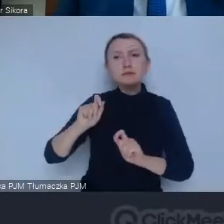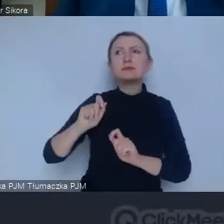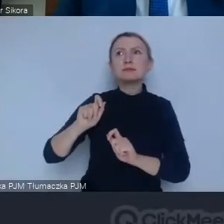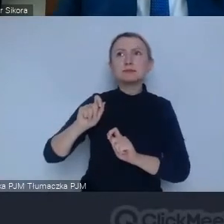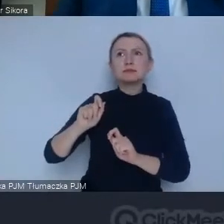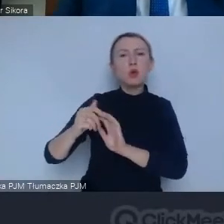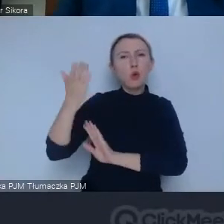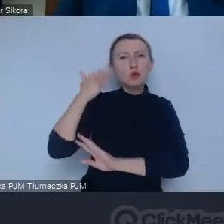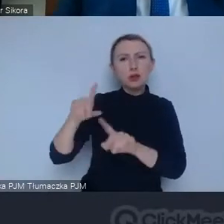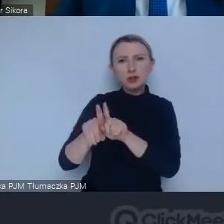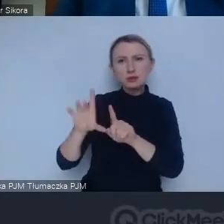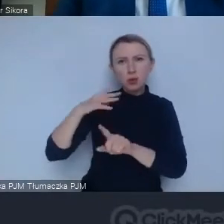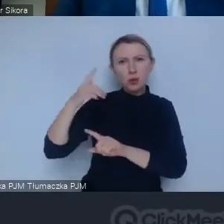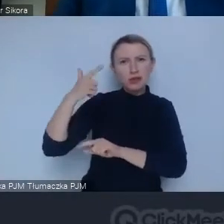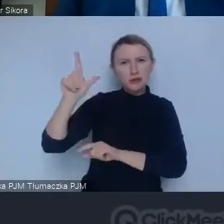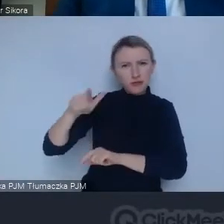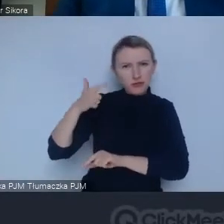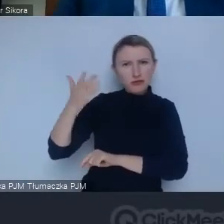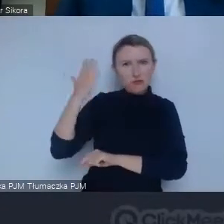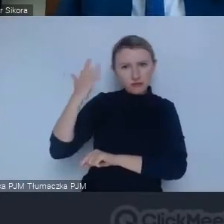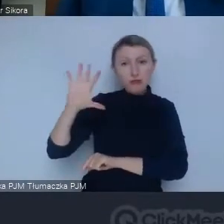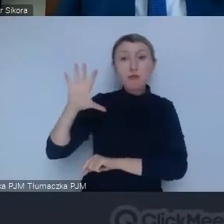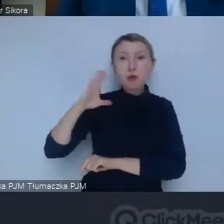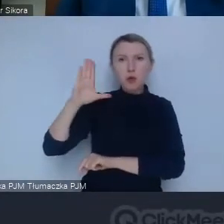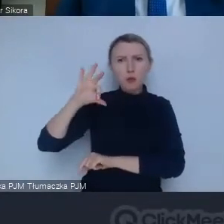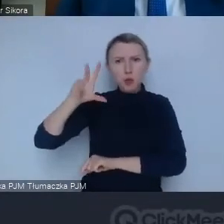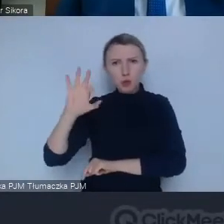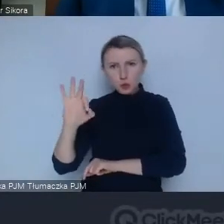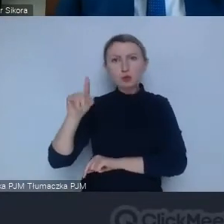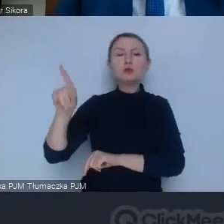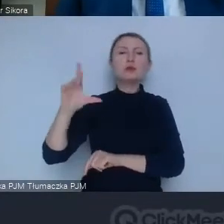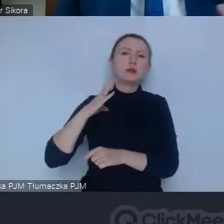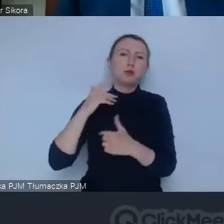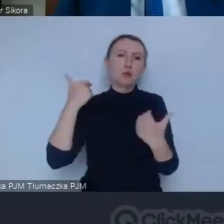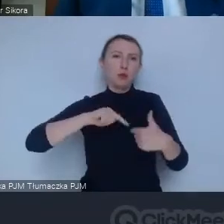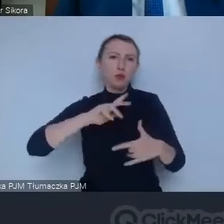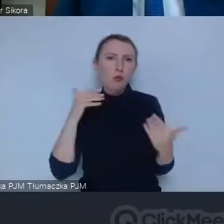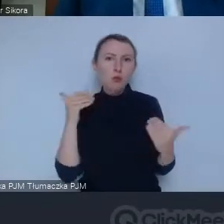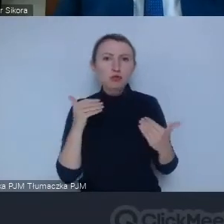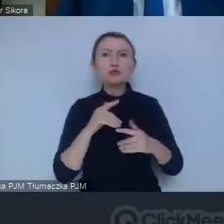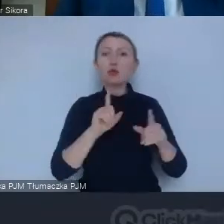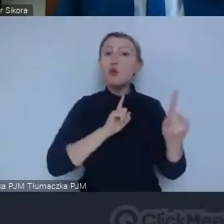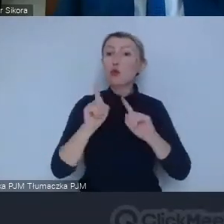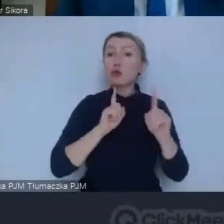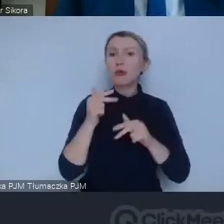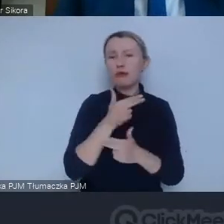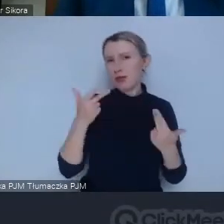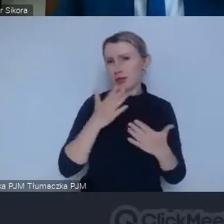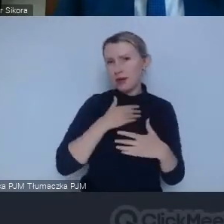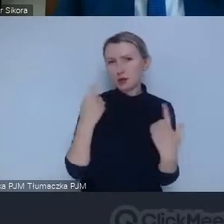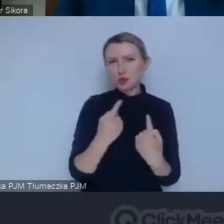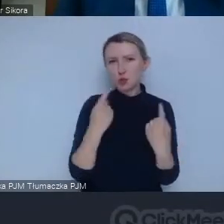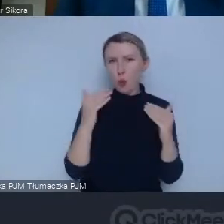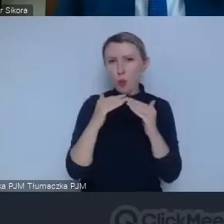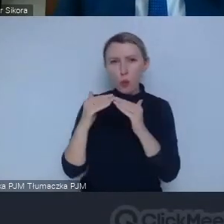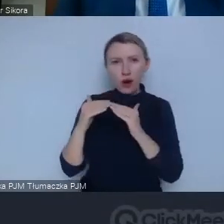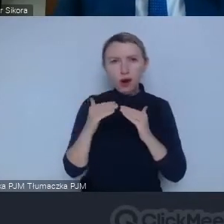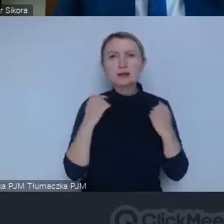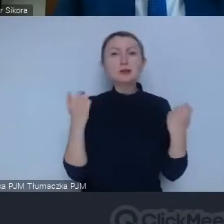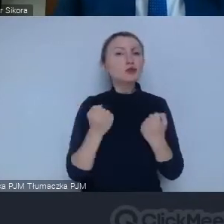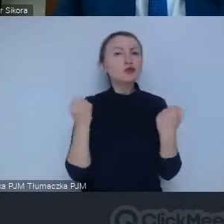ostatnio również dwa tygodnie temu i dlatego tak tutaj mieliśmy tą możliwość porozmawiania o tych naszych sytuacjach i